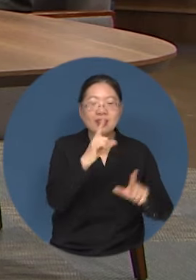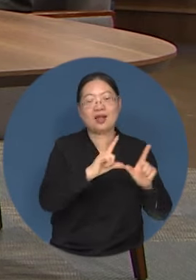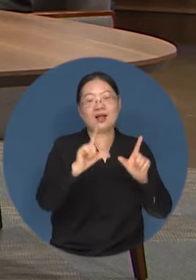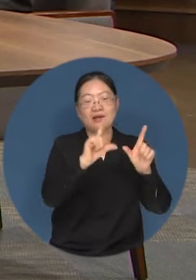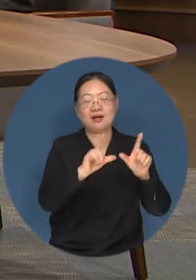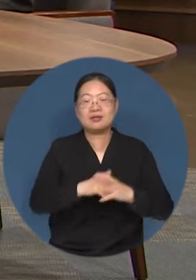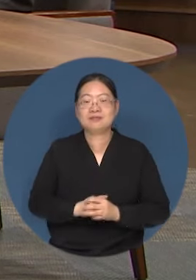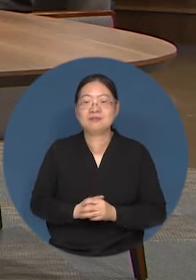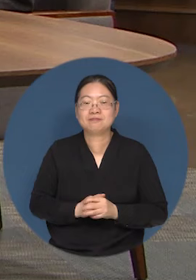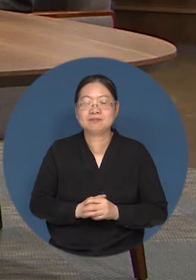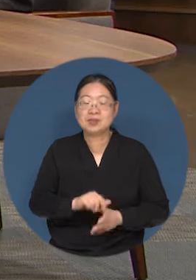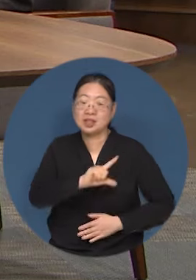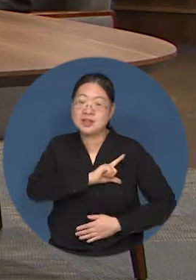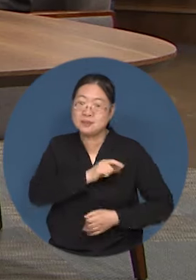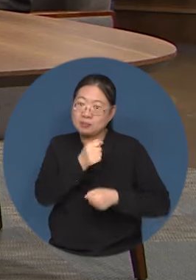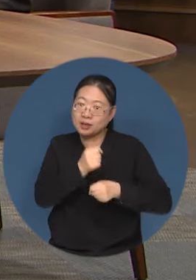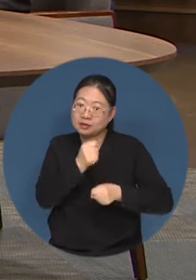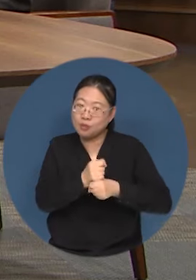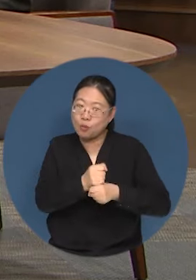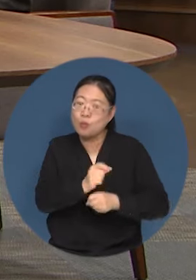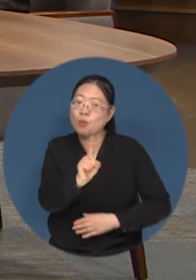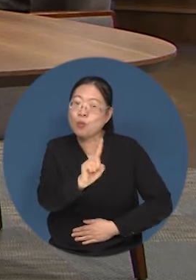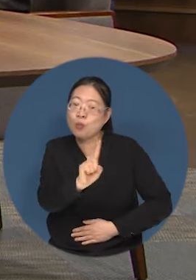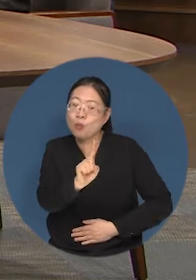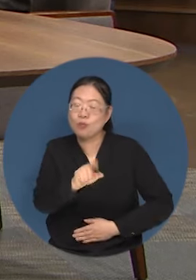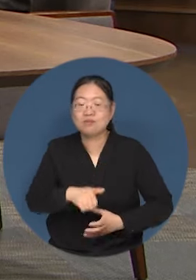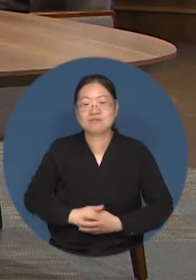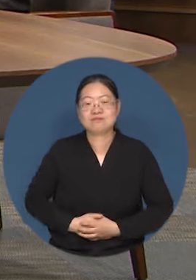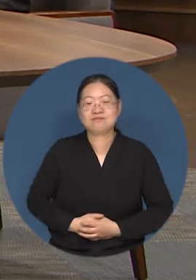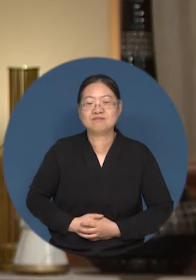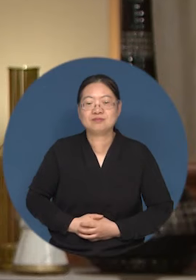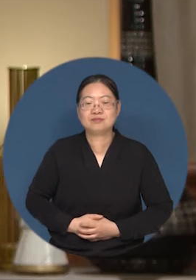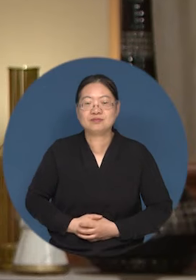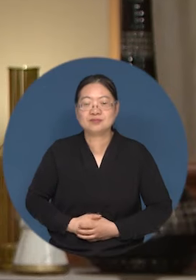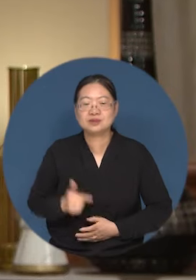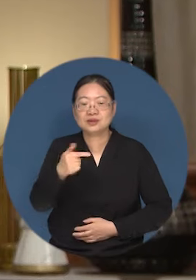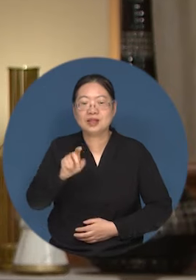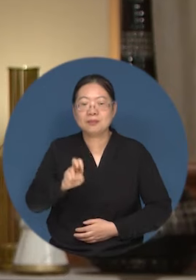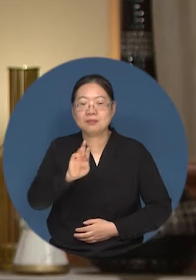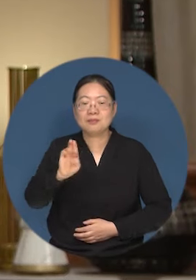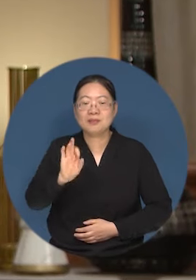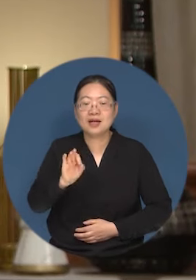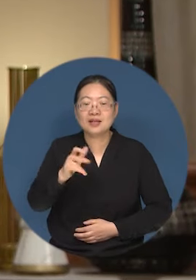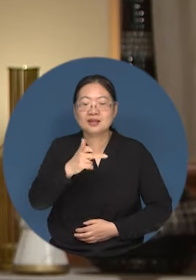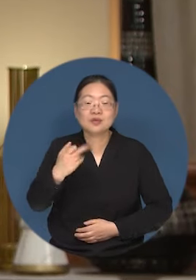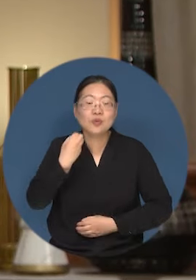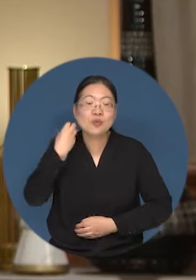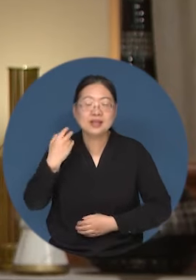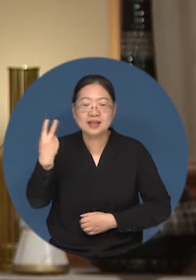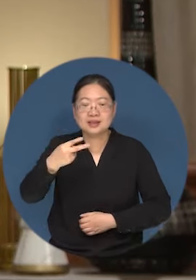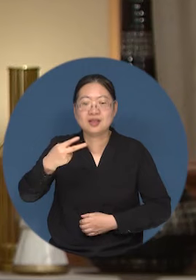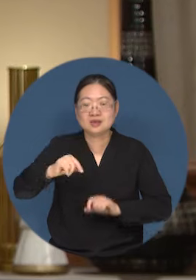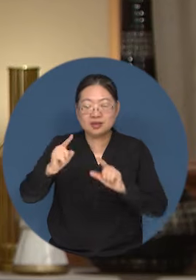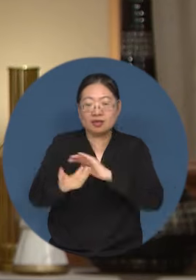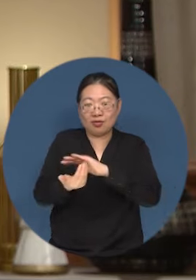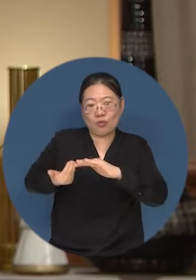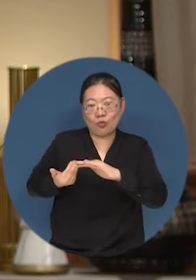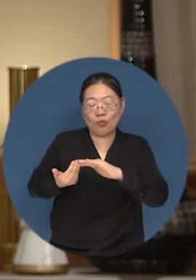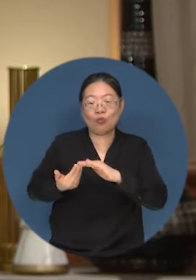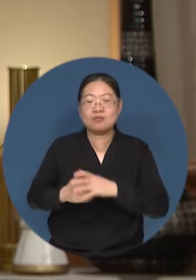김현우 연구관께서 그 이름을 붙였다는 게 무슨 뜻인 겁니까? 이제 남방 큰 돌고래는 2000년 이전까지는